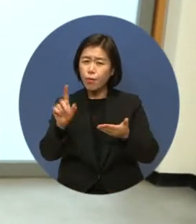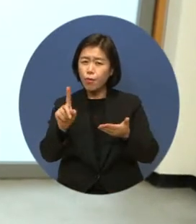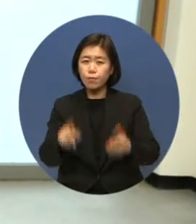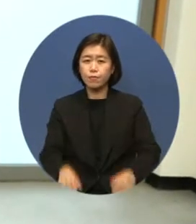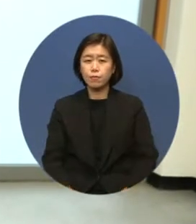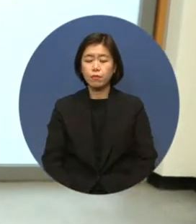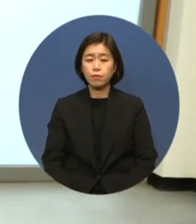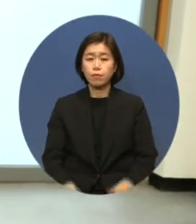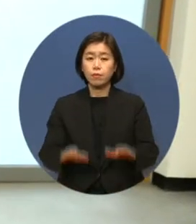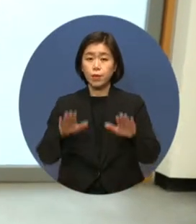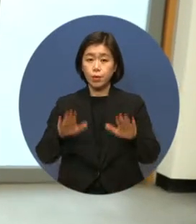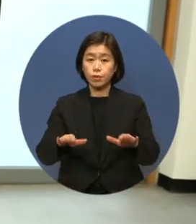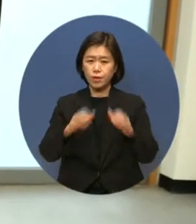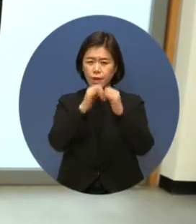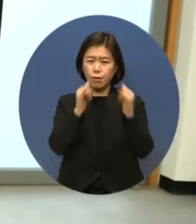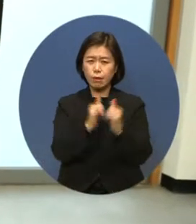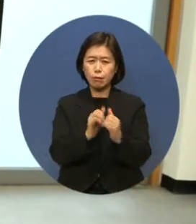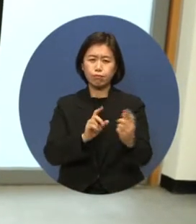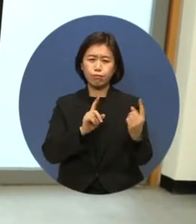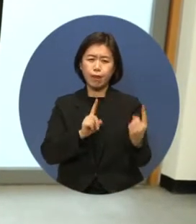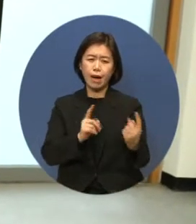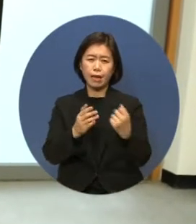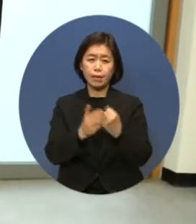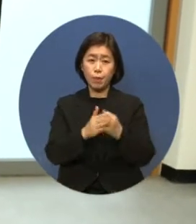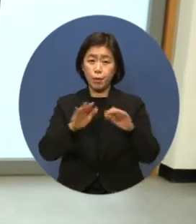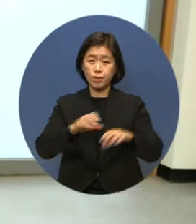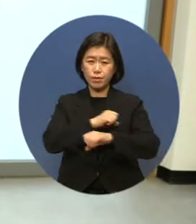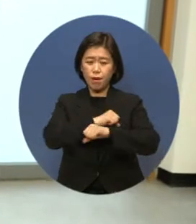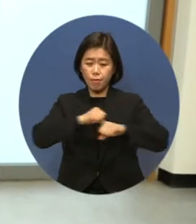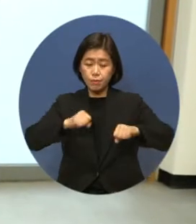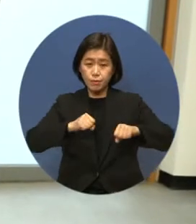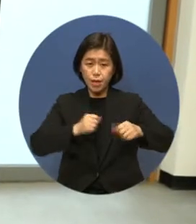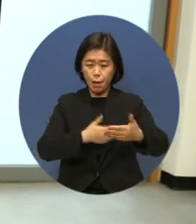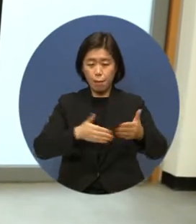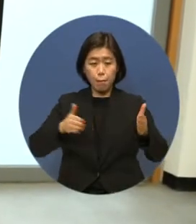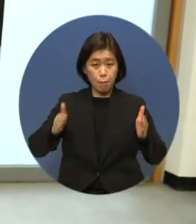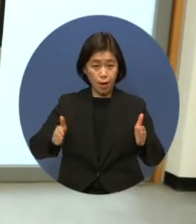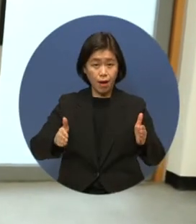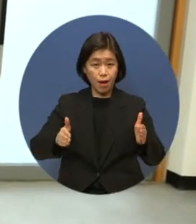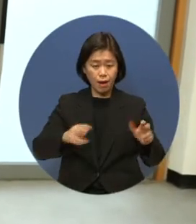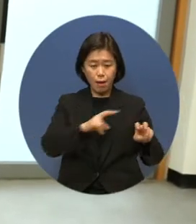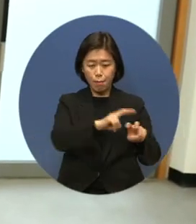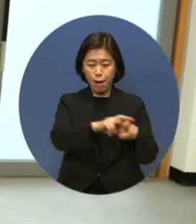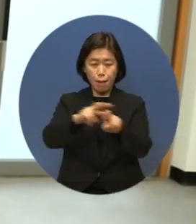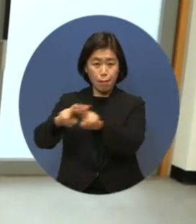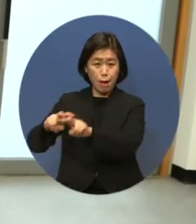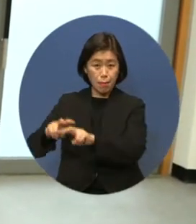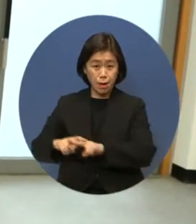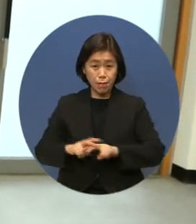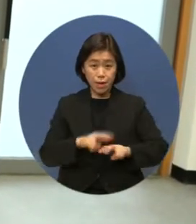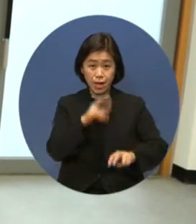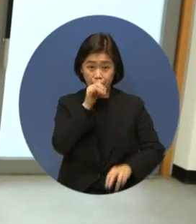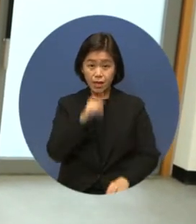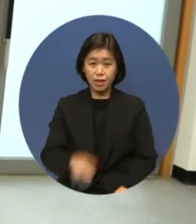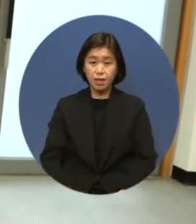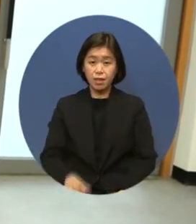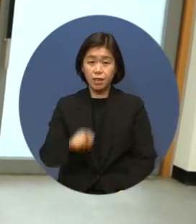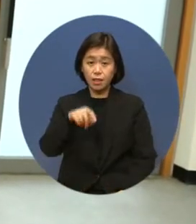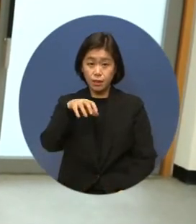오늘 지금 사회적 거리두기 때문에 조금 넓은 공간을 내서 지금 만들고 있는데 이곳이 그